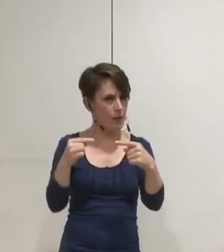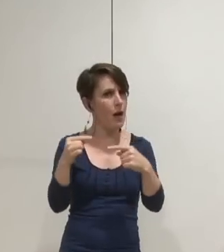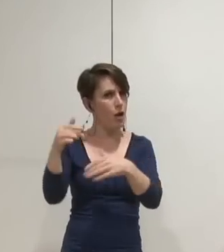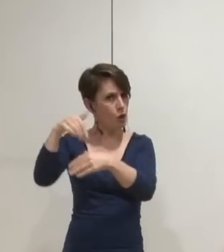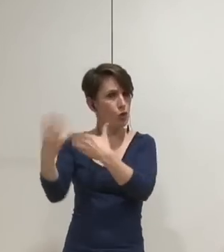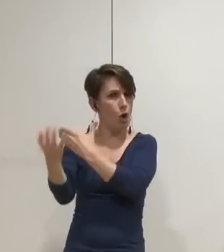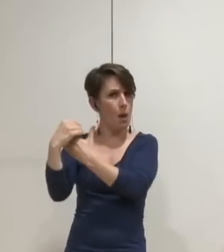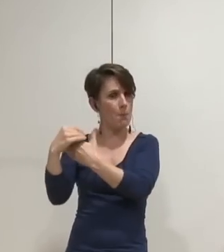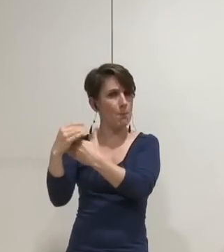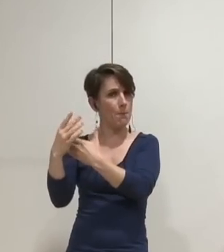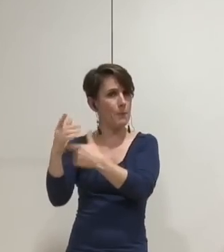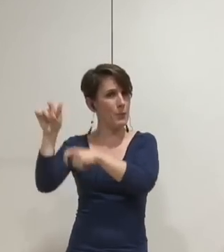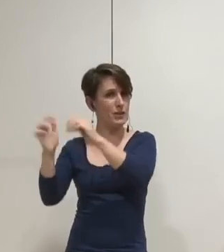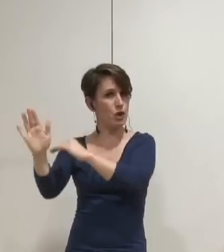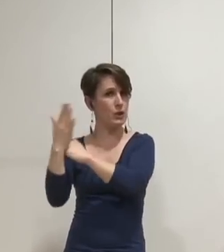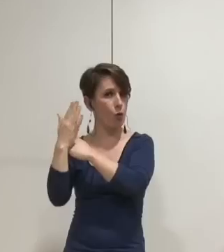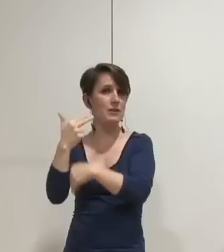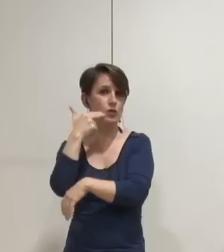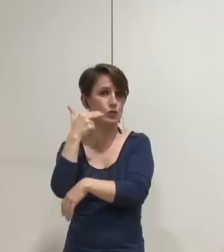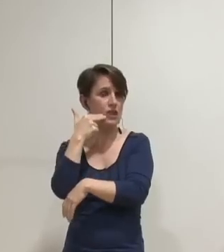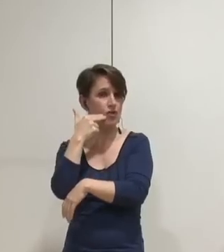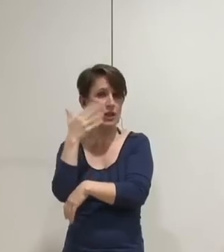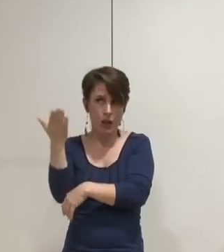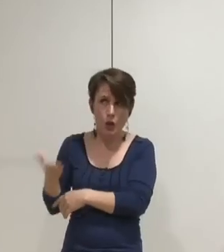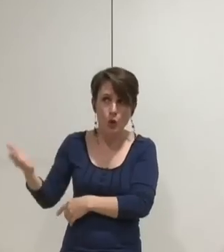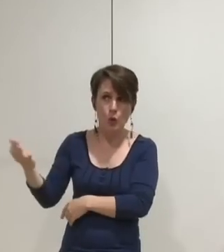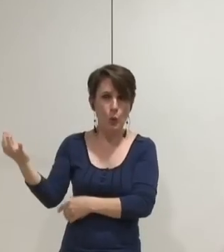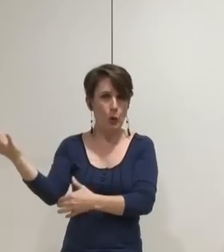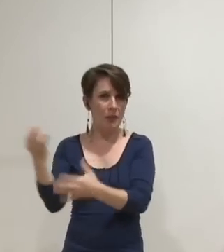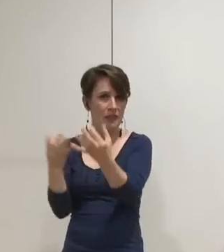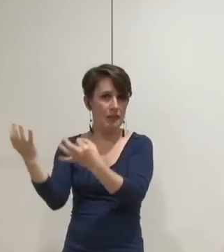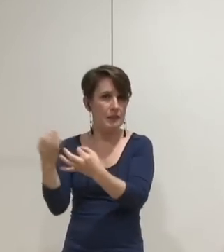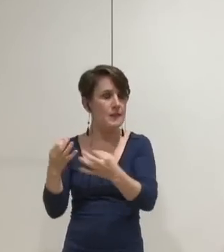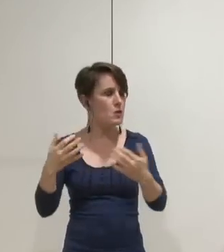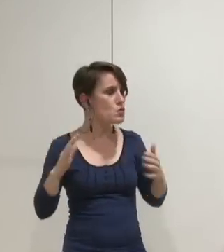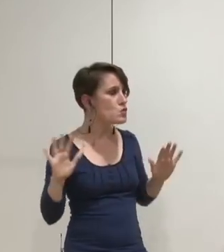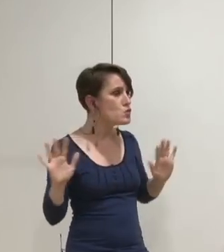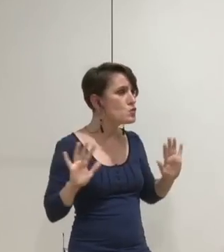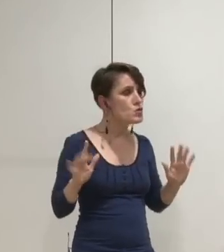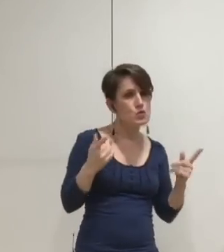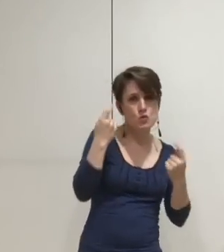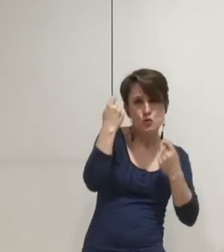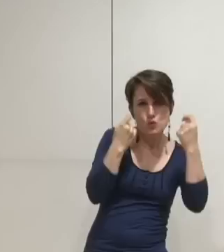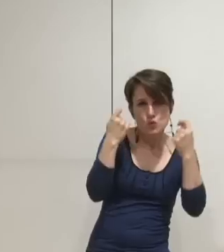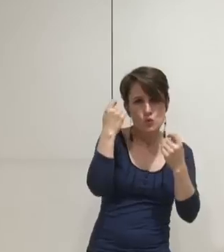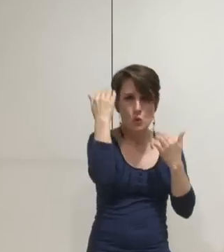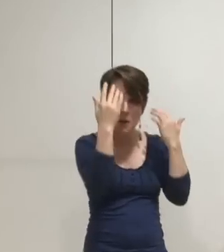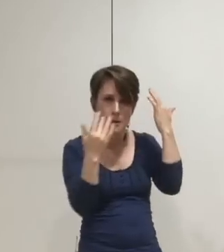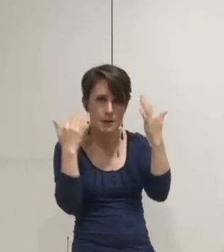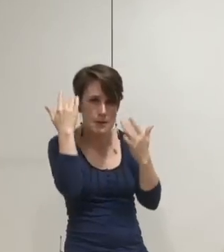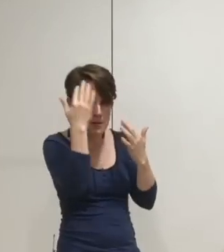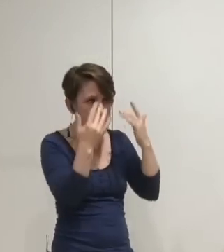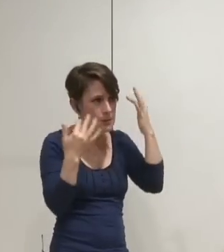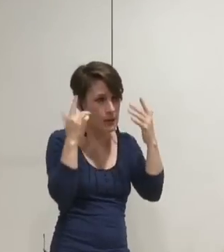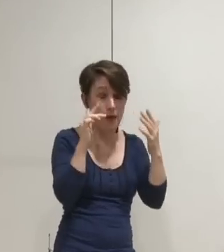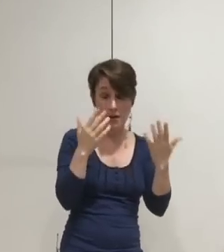aussi manifesté je dirais pas leur scepticisme mais leur leurs inquiétudes devant des questions aujourd'hui auxquelles il est